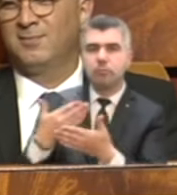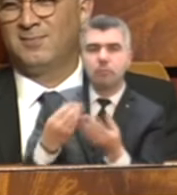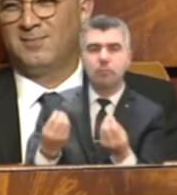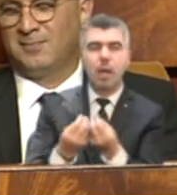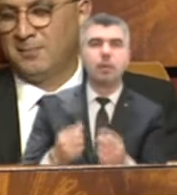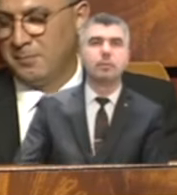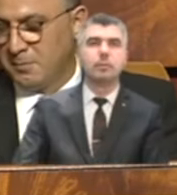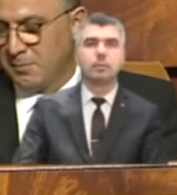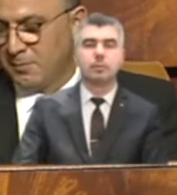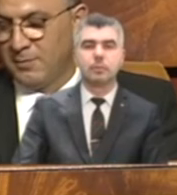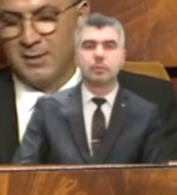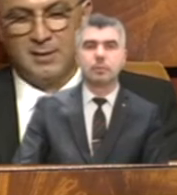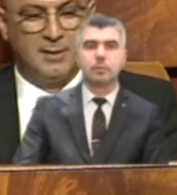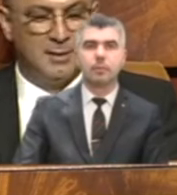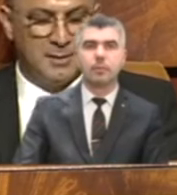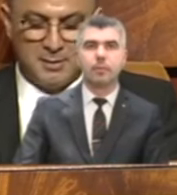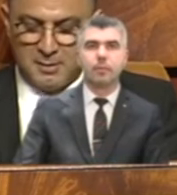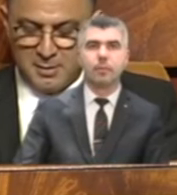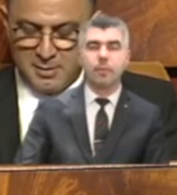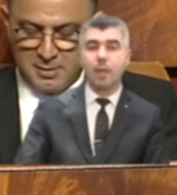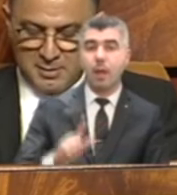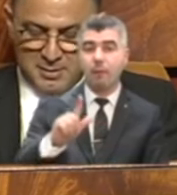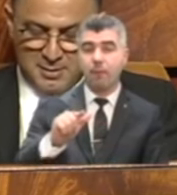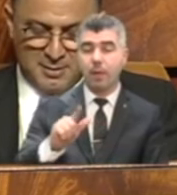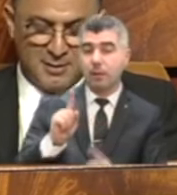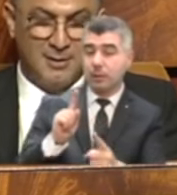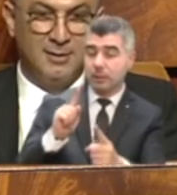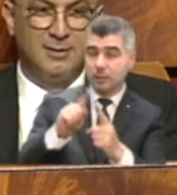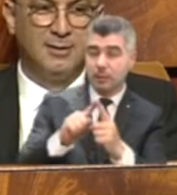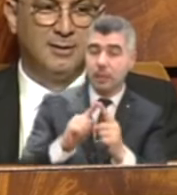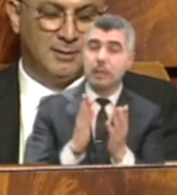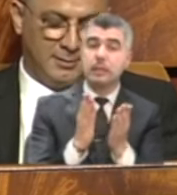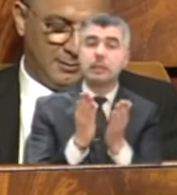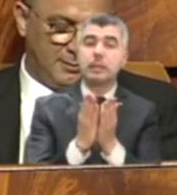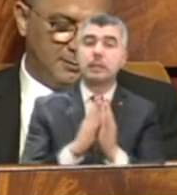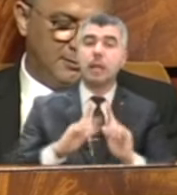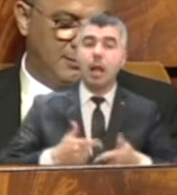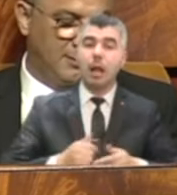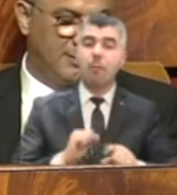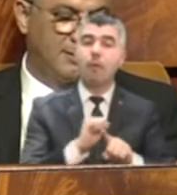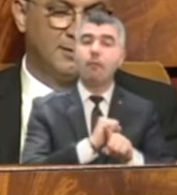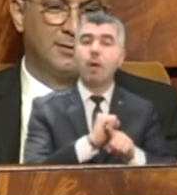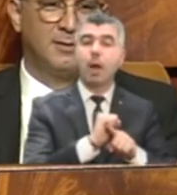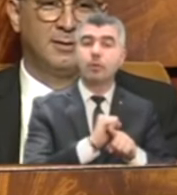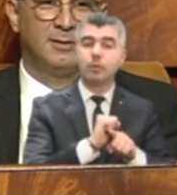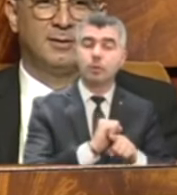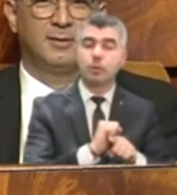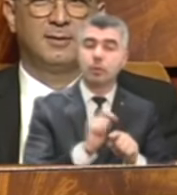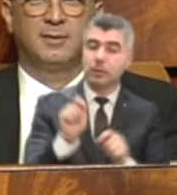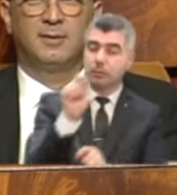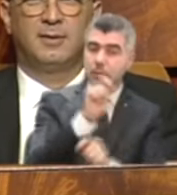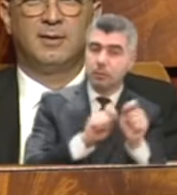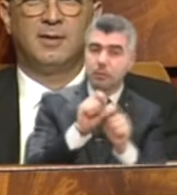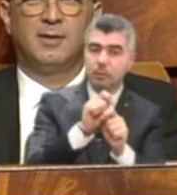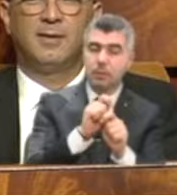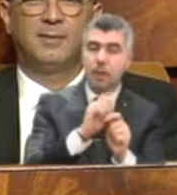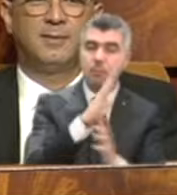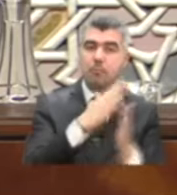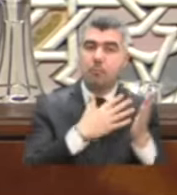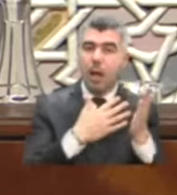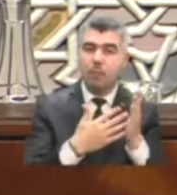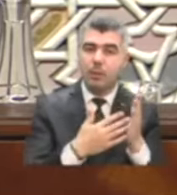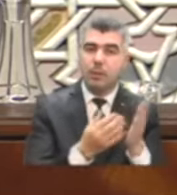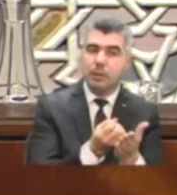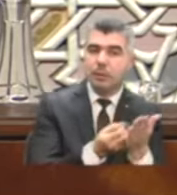الخبرات، ونص على التركيز على التعليم والتدريب وتطوير برامج تعليمية وتدريبية. شكرا